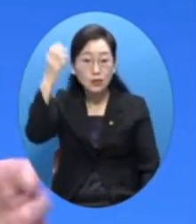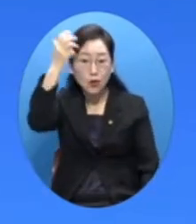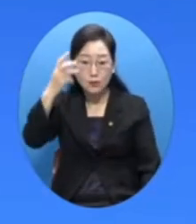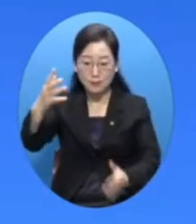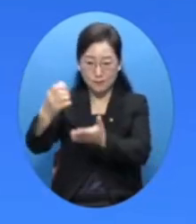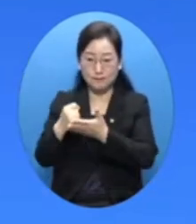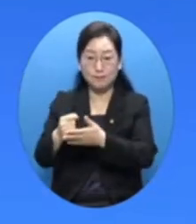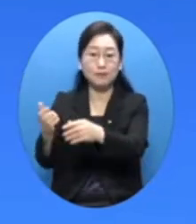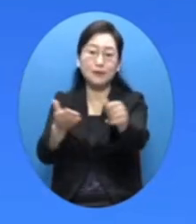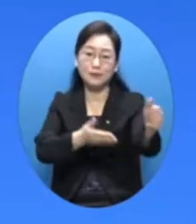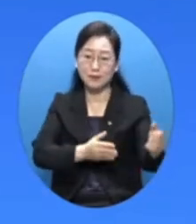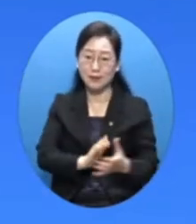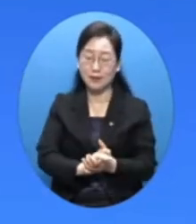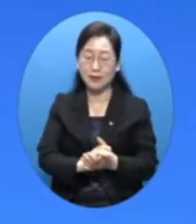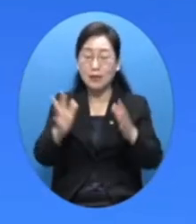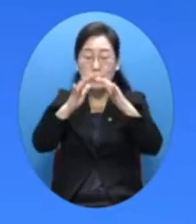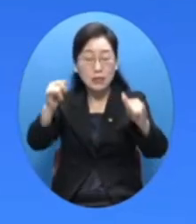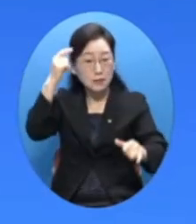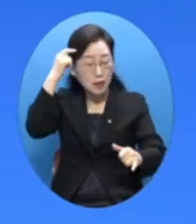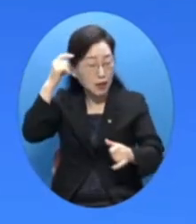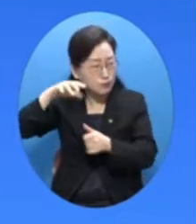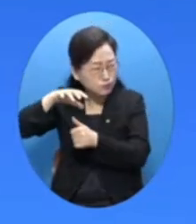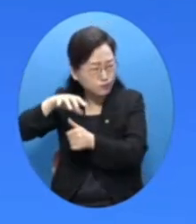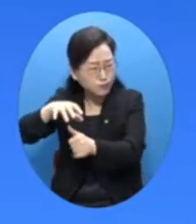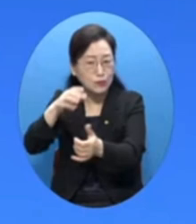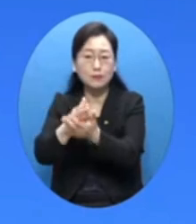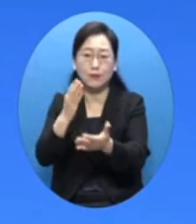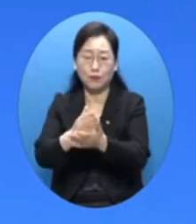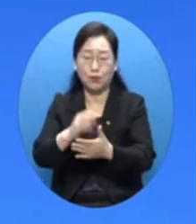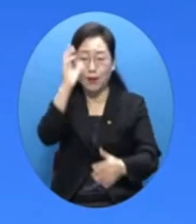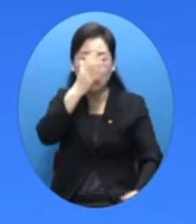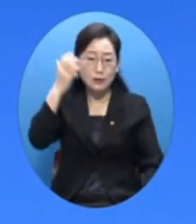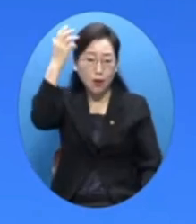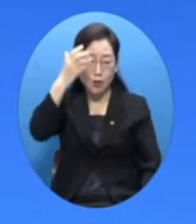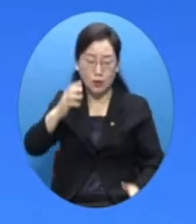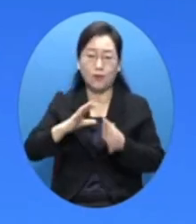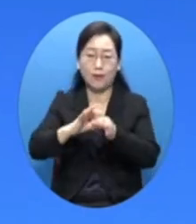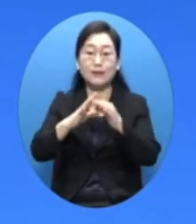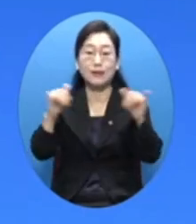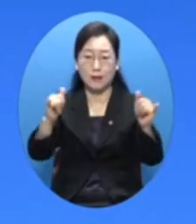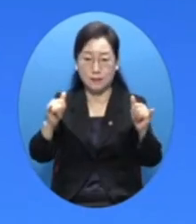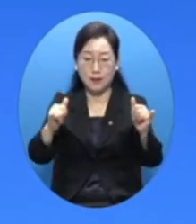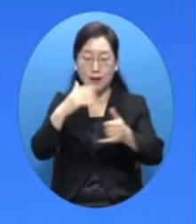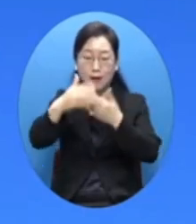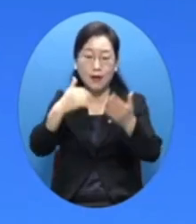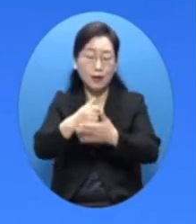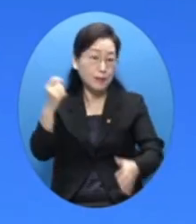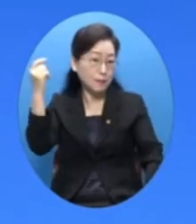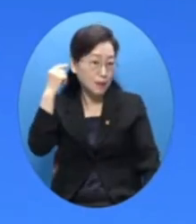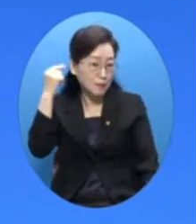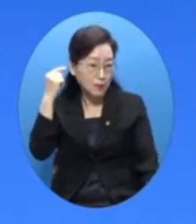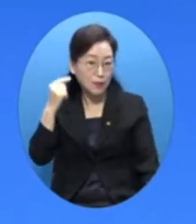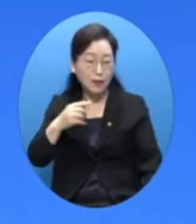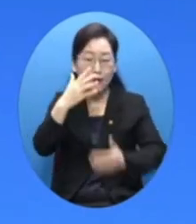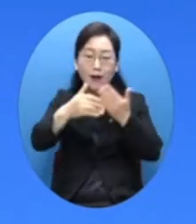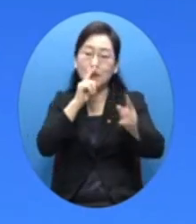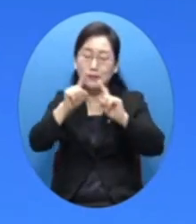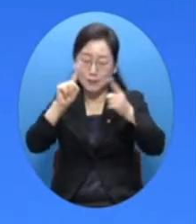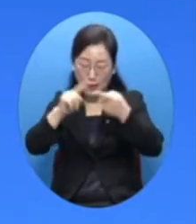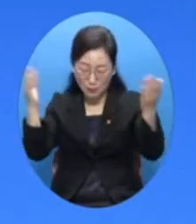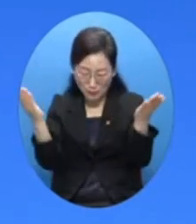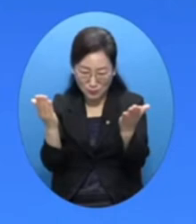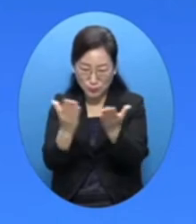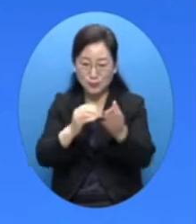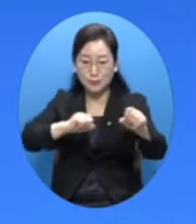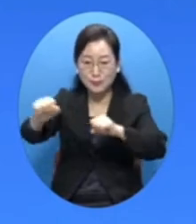바랍니다. 인간의 생각에 사로잡혀 살지 말고 성령의 사람이 되어서 하나님의 음성 듣고 주의 말씀에 사로잡혀 주의 뜻을